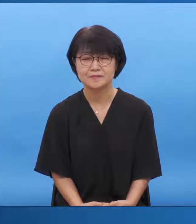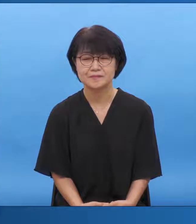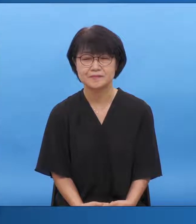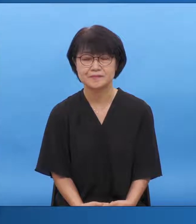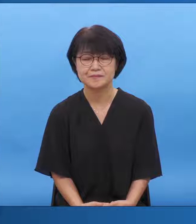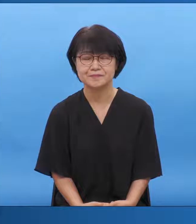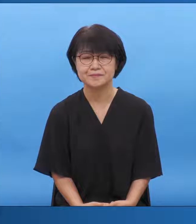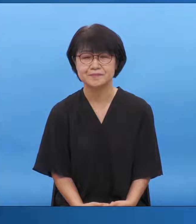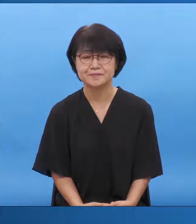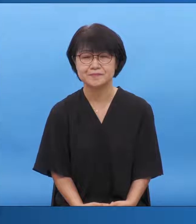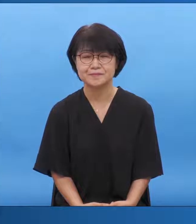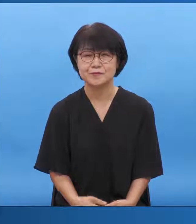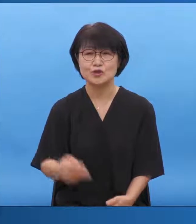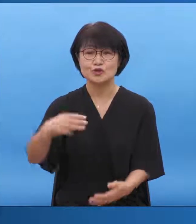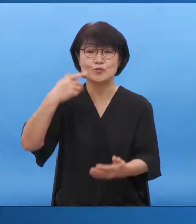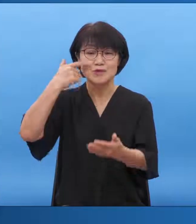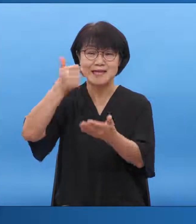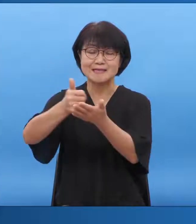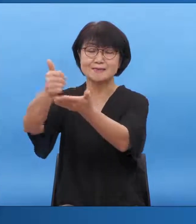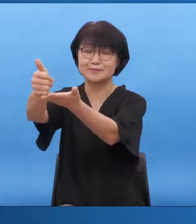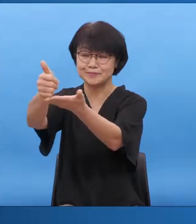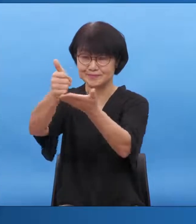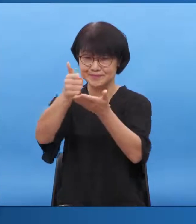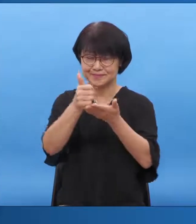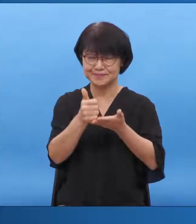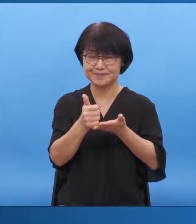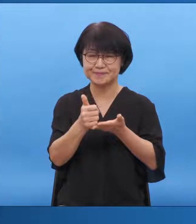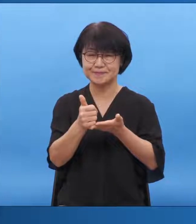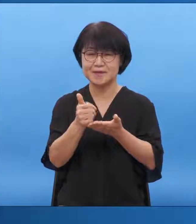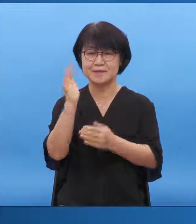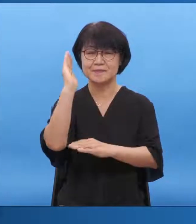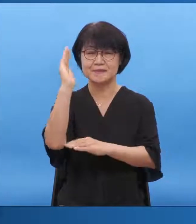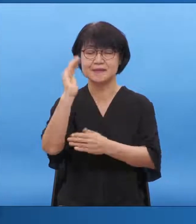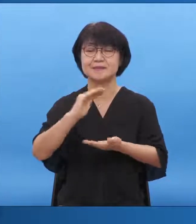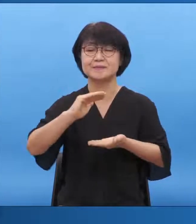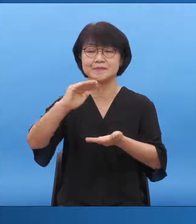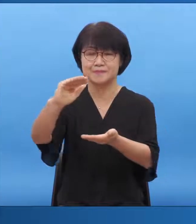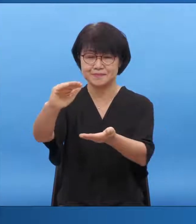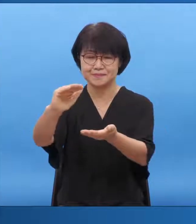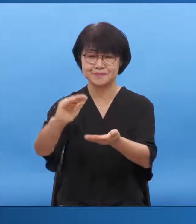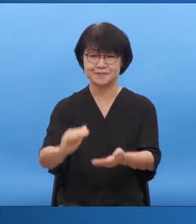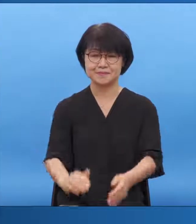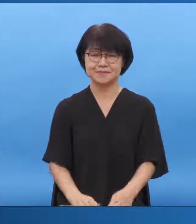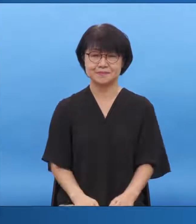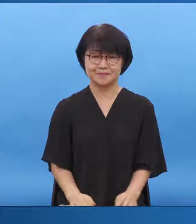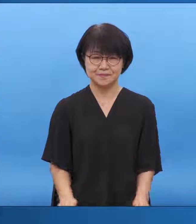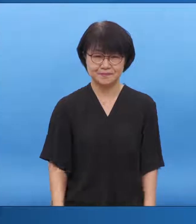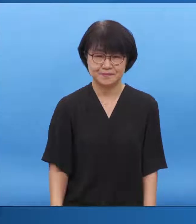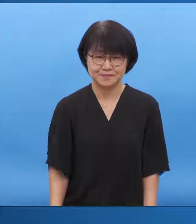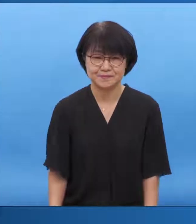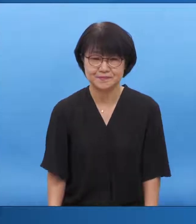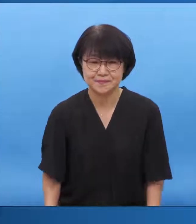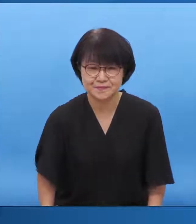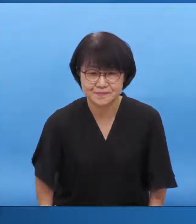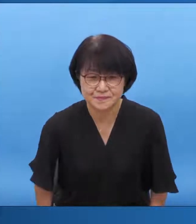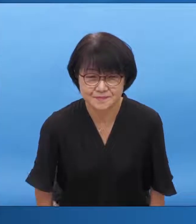세계복음화 상임위원회 총재 류광수 목사님 나오셔서 산업선교 메시지 주시겠습니다. The chairman of the World Evangelism Alliance, Reverend